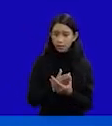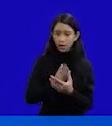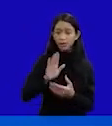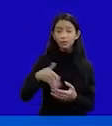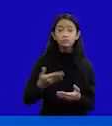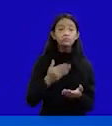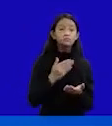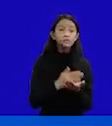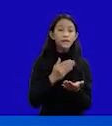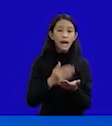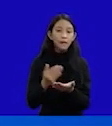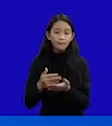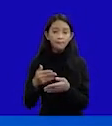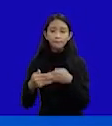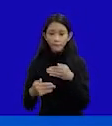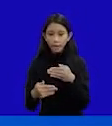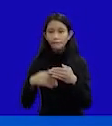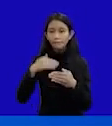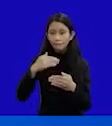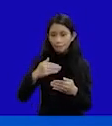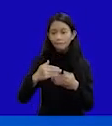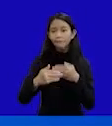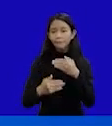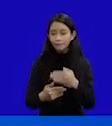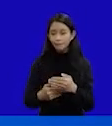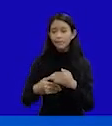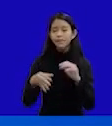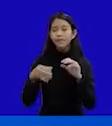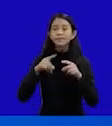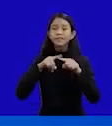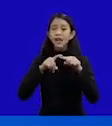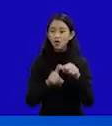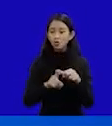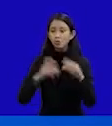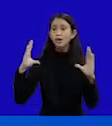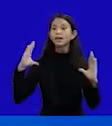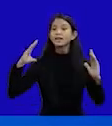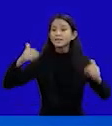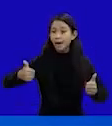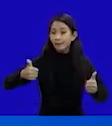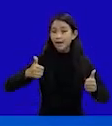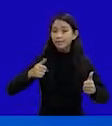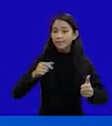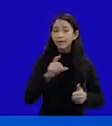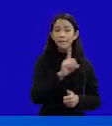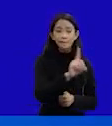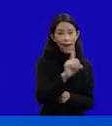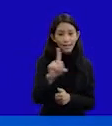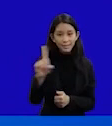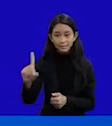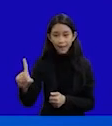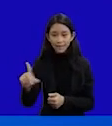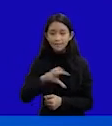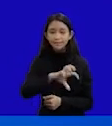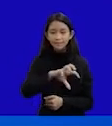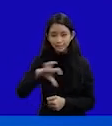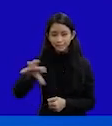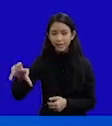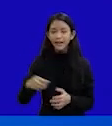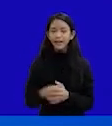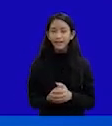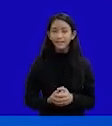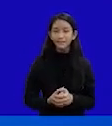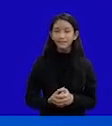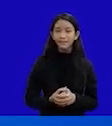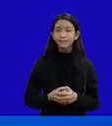tergantung kepada kesiapan masing-masing daerah sesuai dengan diskresi kepala daerahnya berdasarkan evaluasi